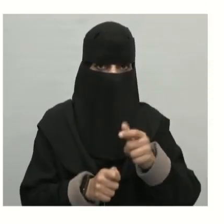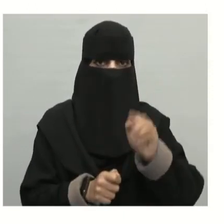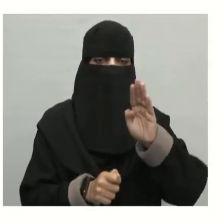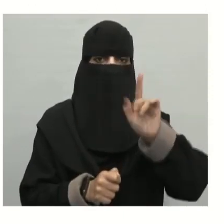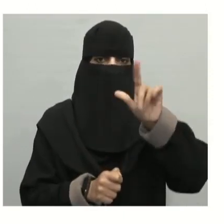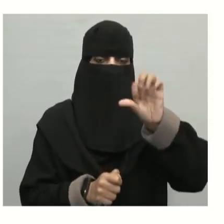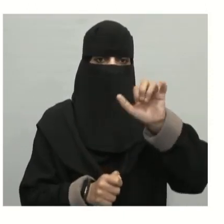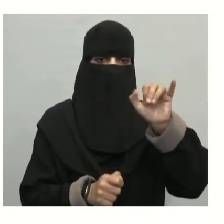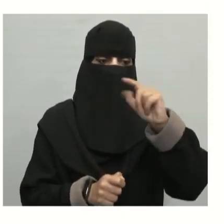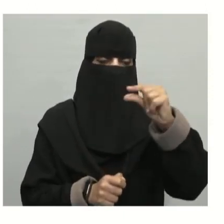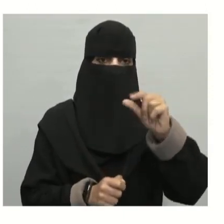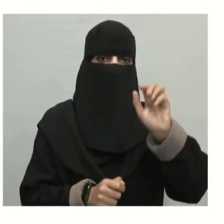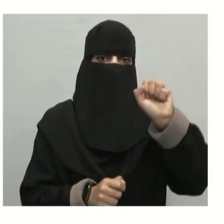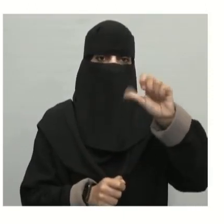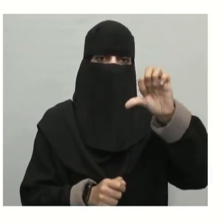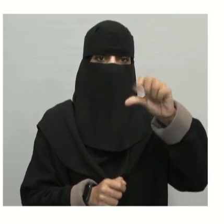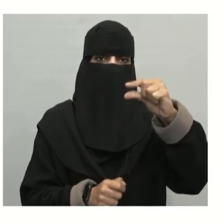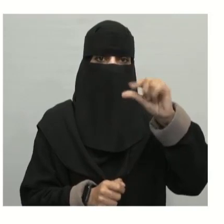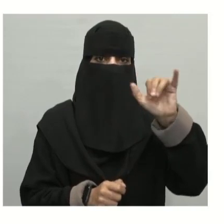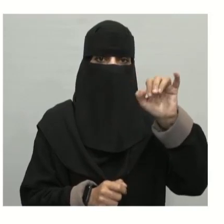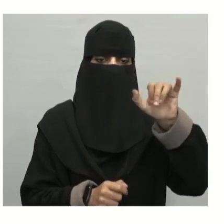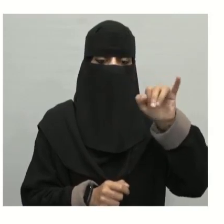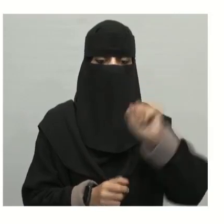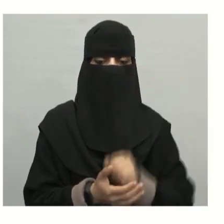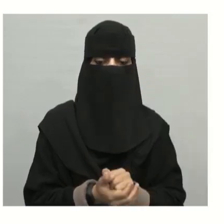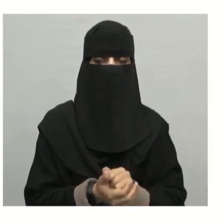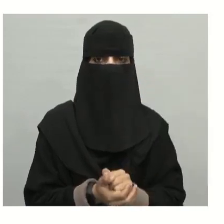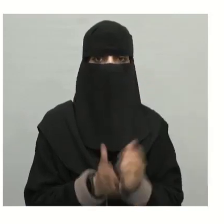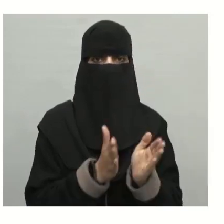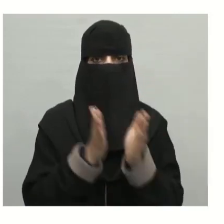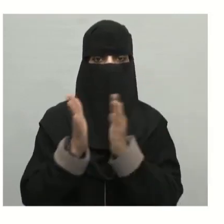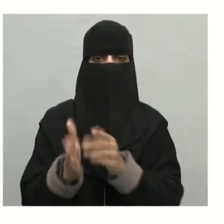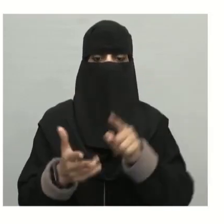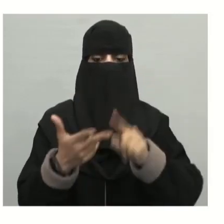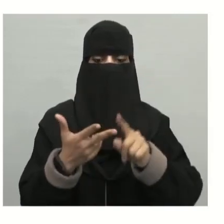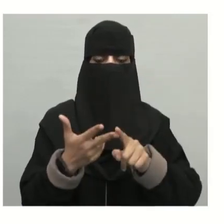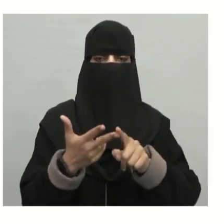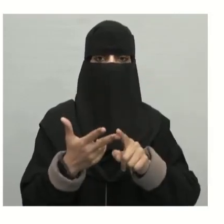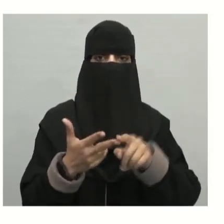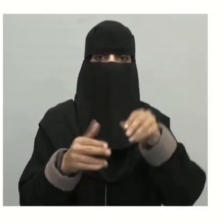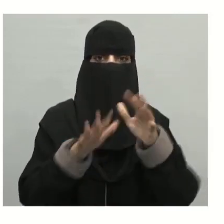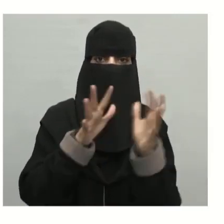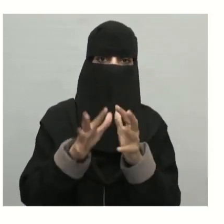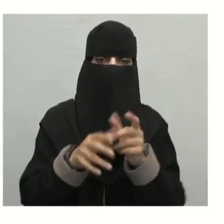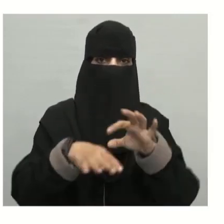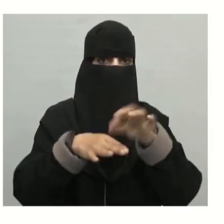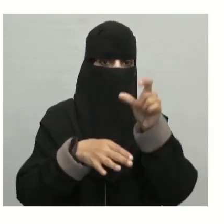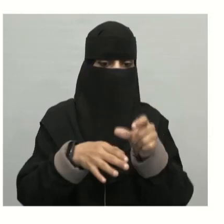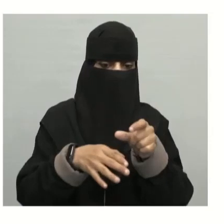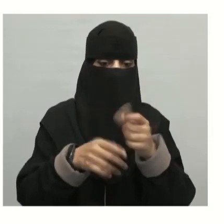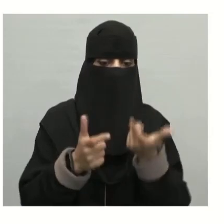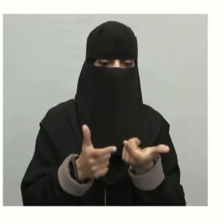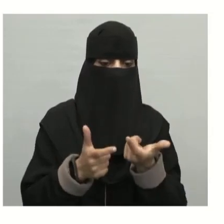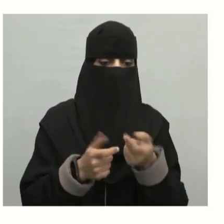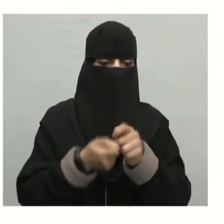الصوديوم الصخور الرسوبيه العضويه وهي النوع الثالث من الصخور الرسوبيه تتكون الصخور الرسوبيه